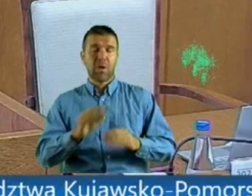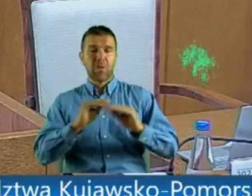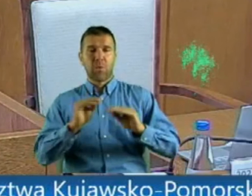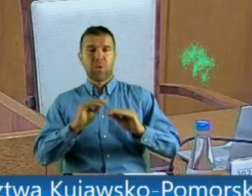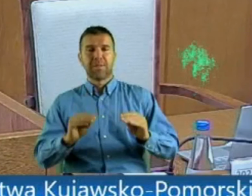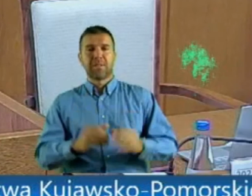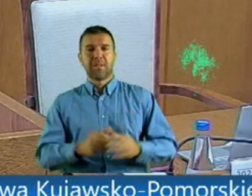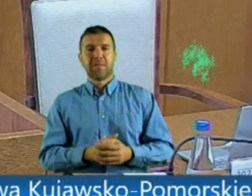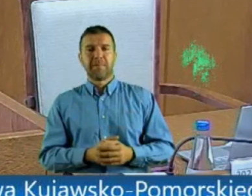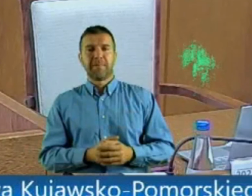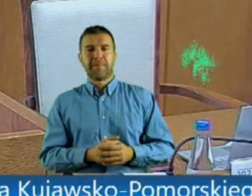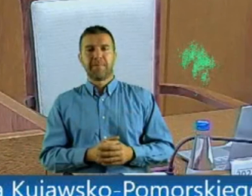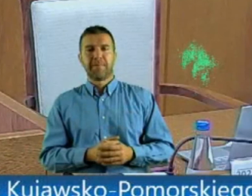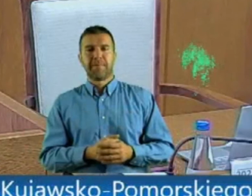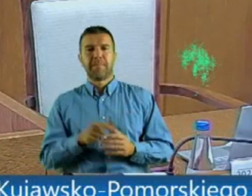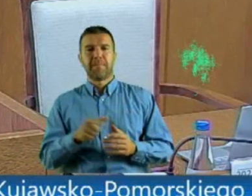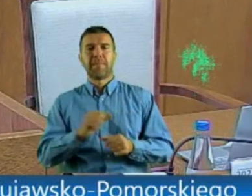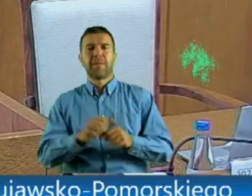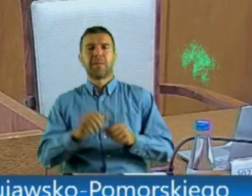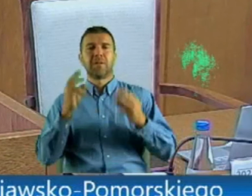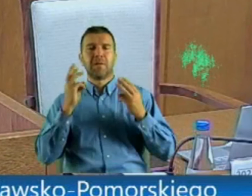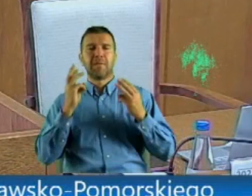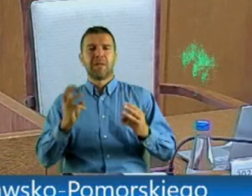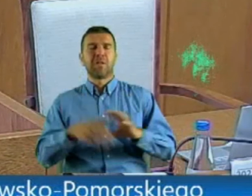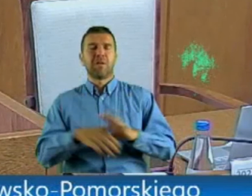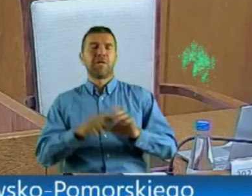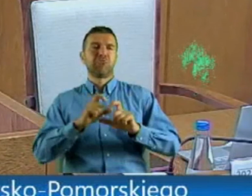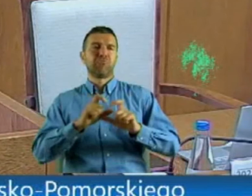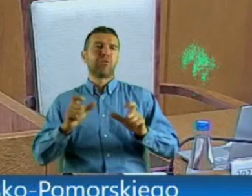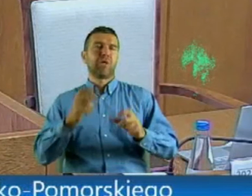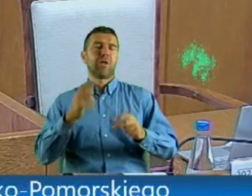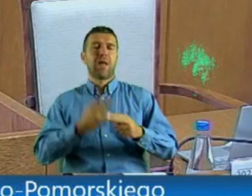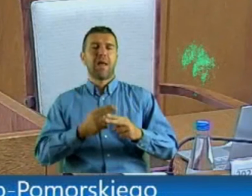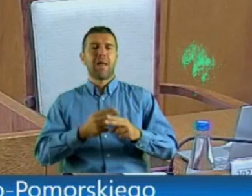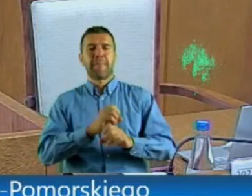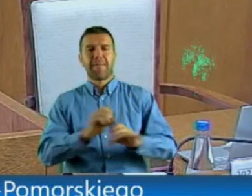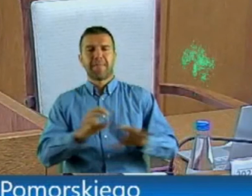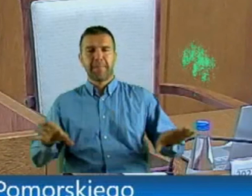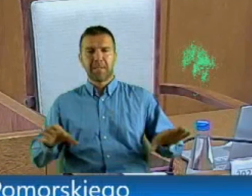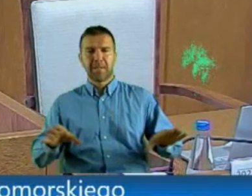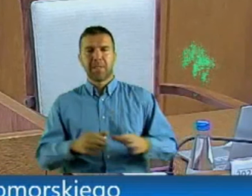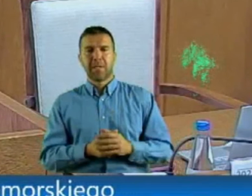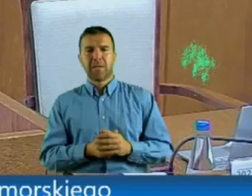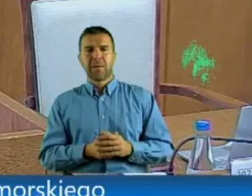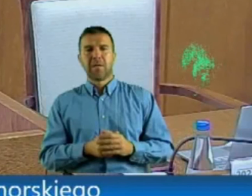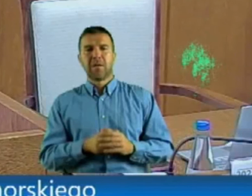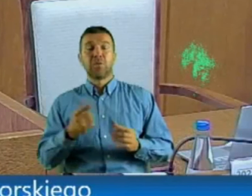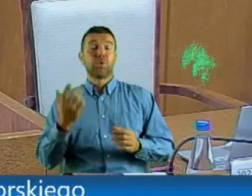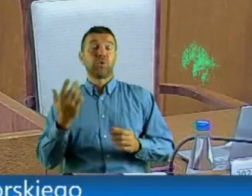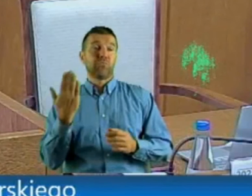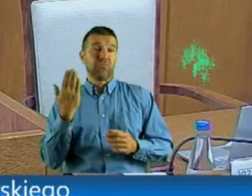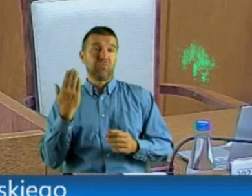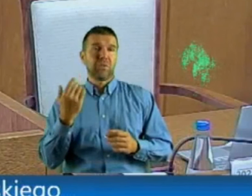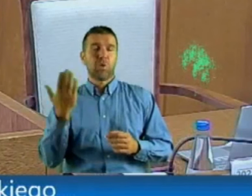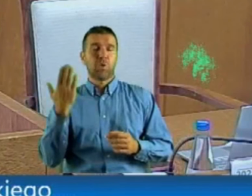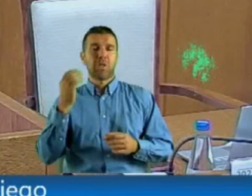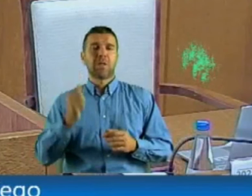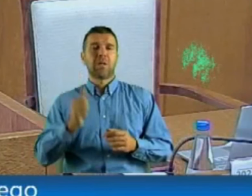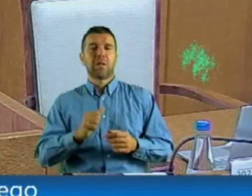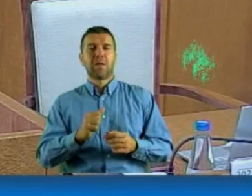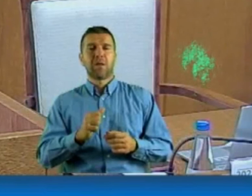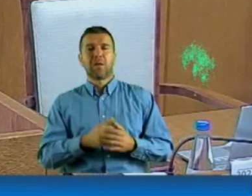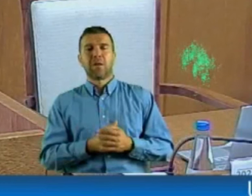edukacyjnej. Uważałem, że to jest ważne, szczególnie w okresie pandemii. I efekt jest taki, proszę Państwa, że do tego momentu, na przestrzeni ostatnich